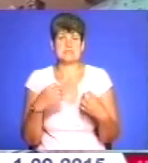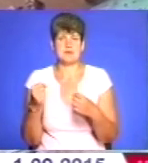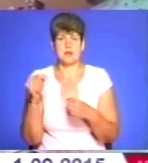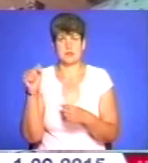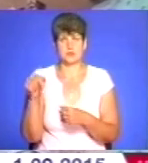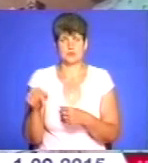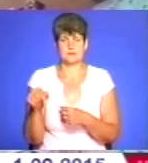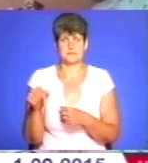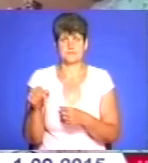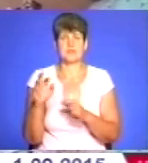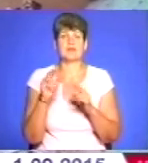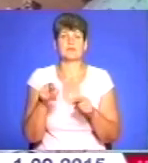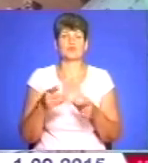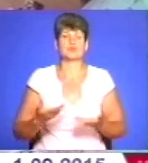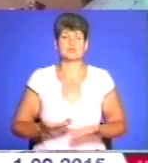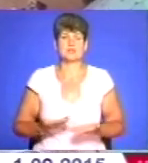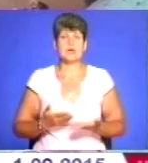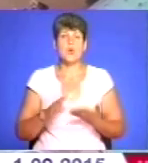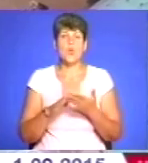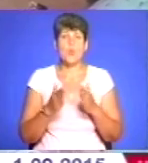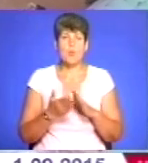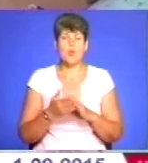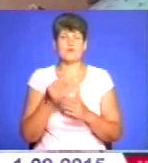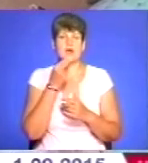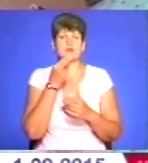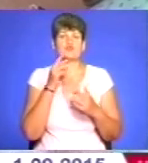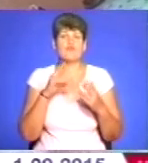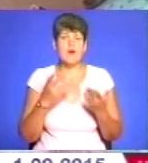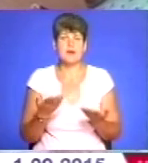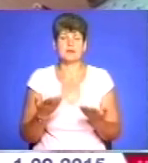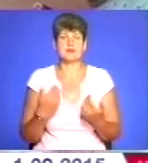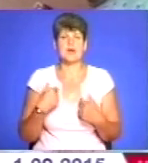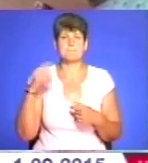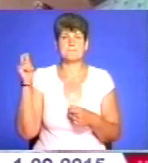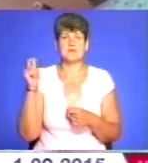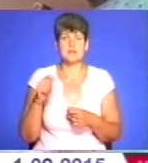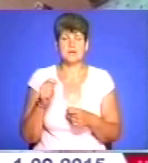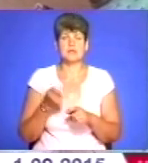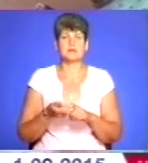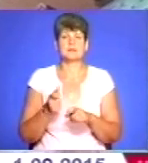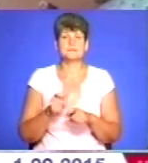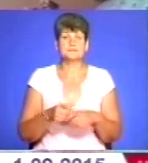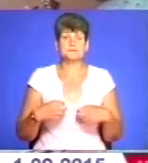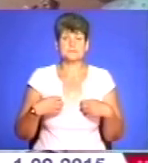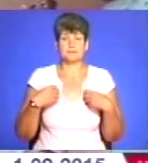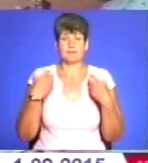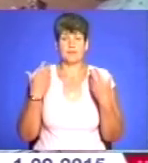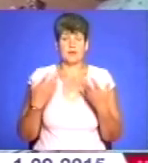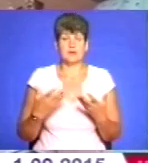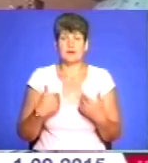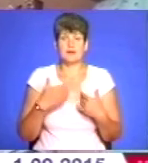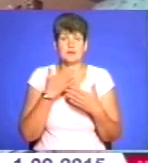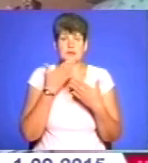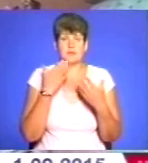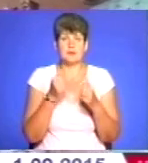сюди. Скажіть, як вам тут живеться, як умови, харчування? Бо я приїхала дуже така страшна. Я не маю